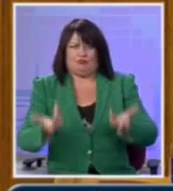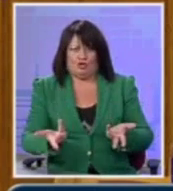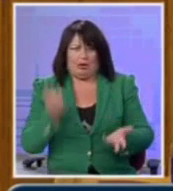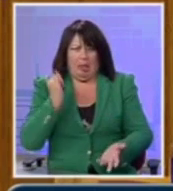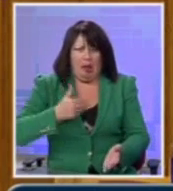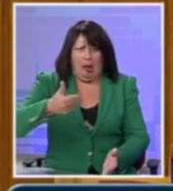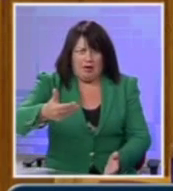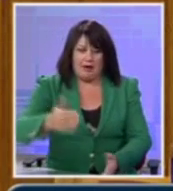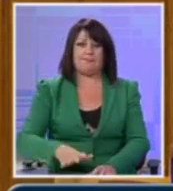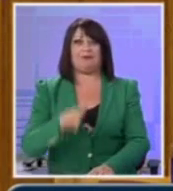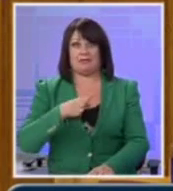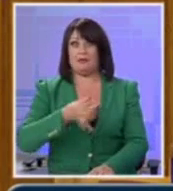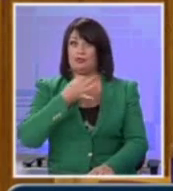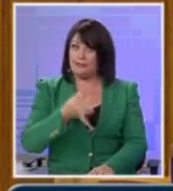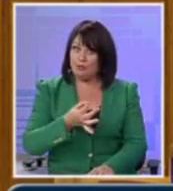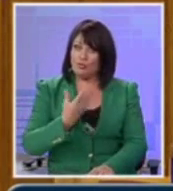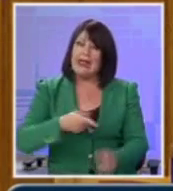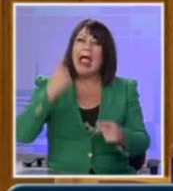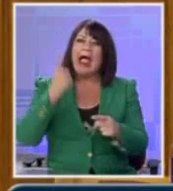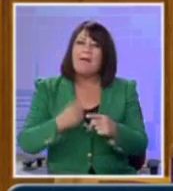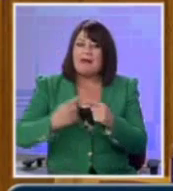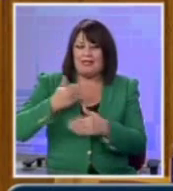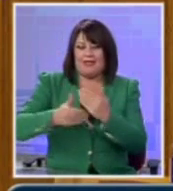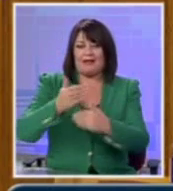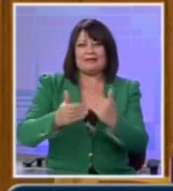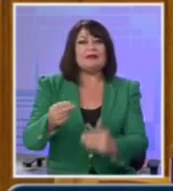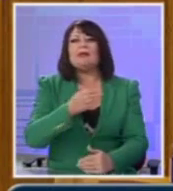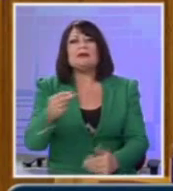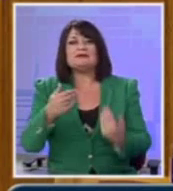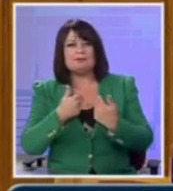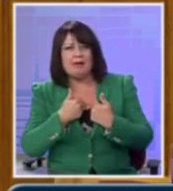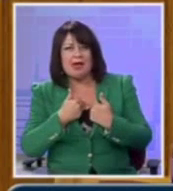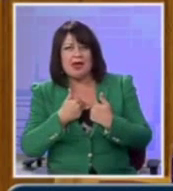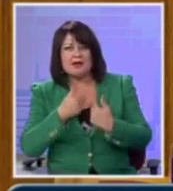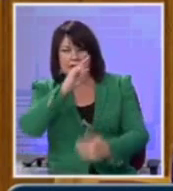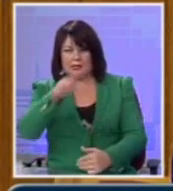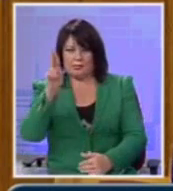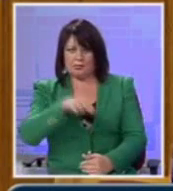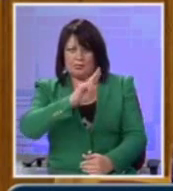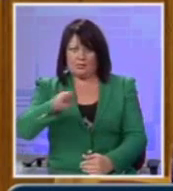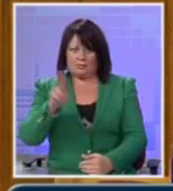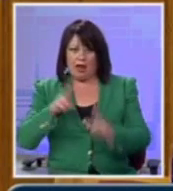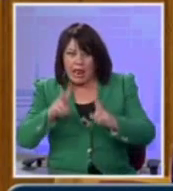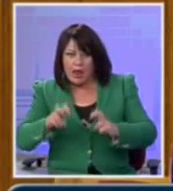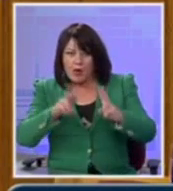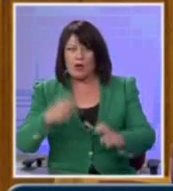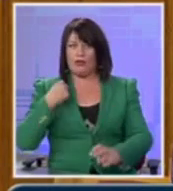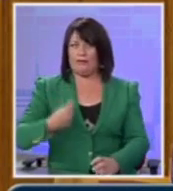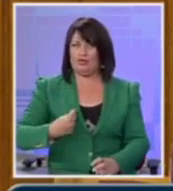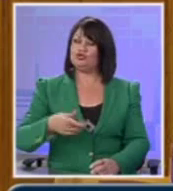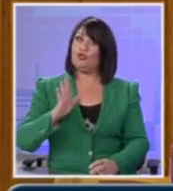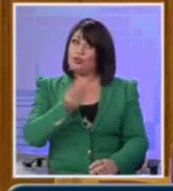Θέλω να τονίσω όμως ότι η απλοποίηση των διαδικασιών δεν σημαίνει για μας κατάργηση του δημόσιου ελέγχου. Ακριβώς το